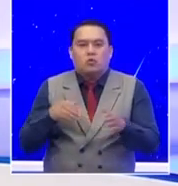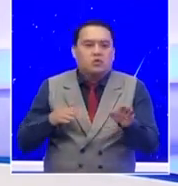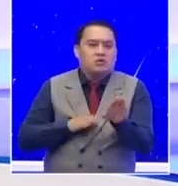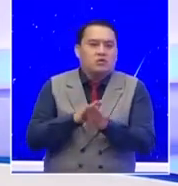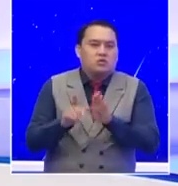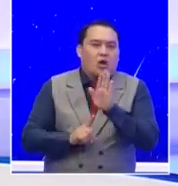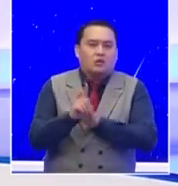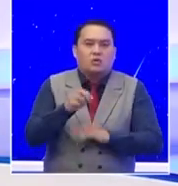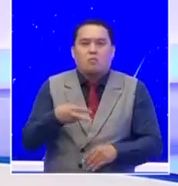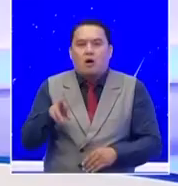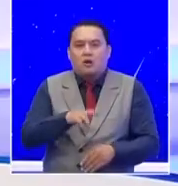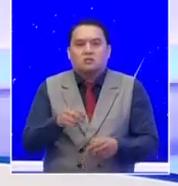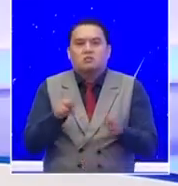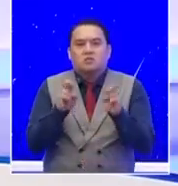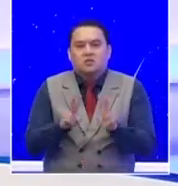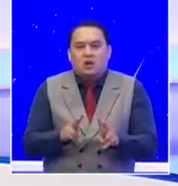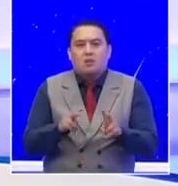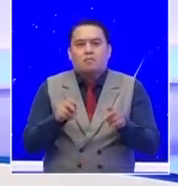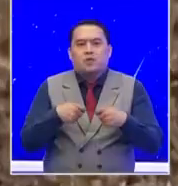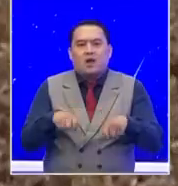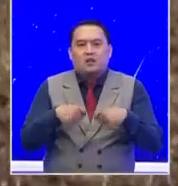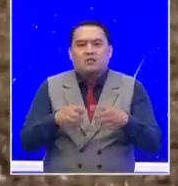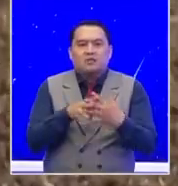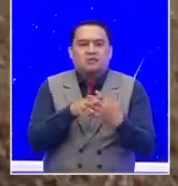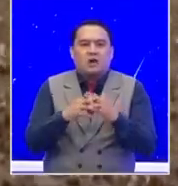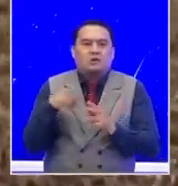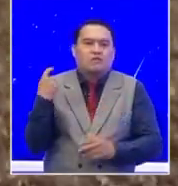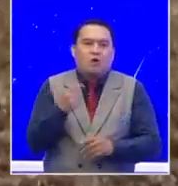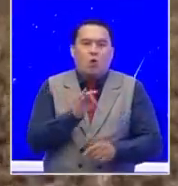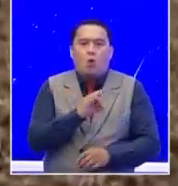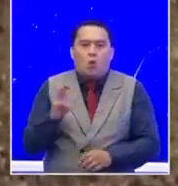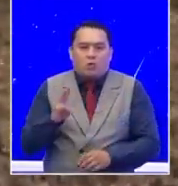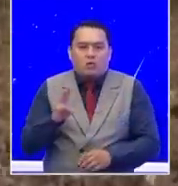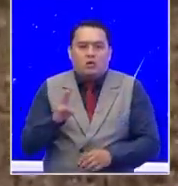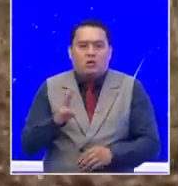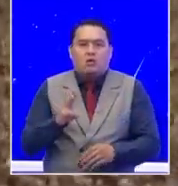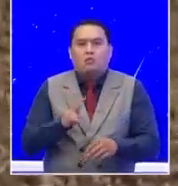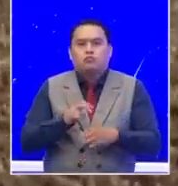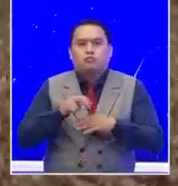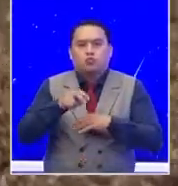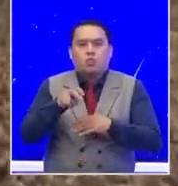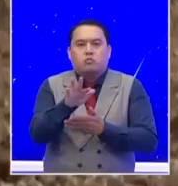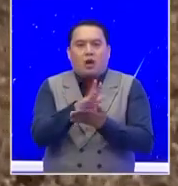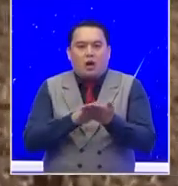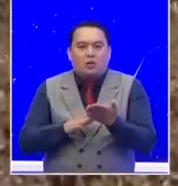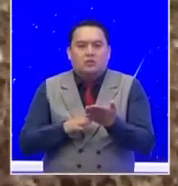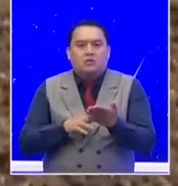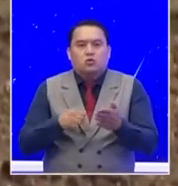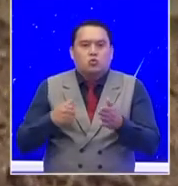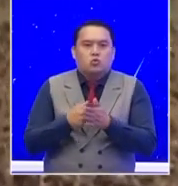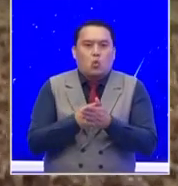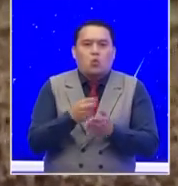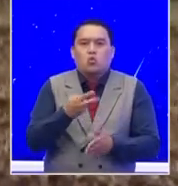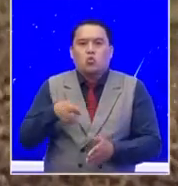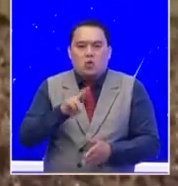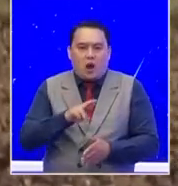мая по оценкам экспертов продовольственной и сельскохозяйственной организации оон нашествие будет продолжаться как минимум до начала